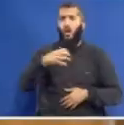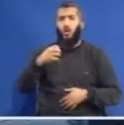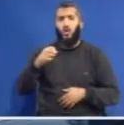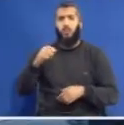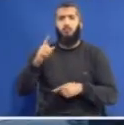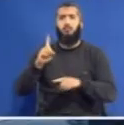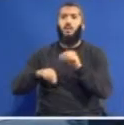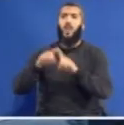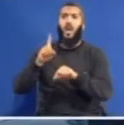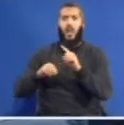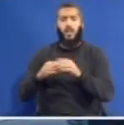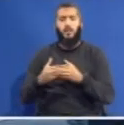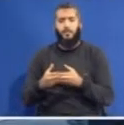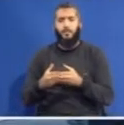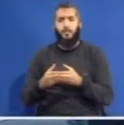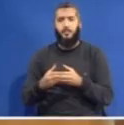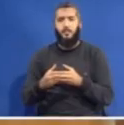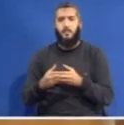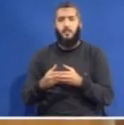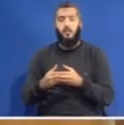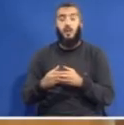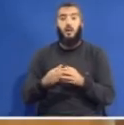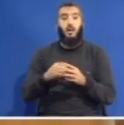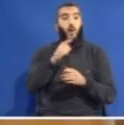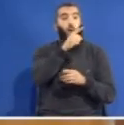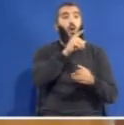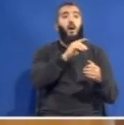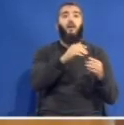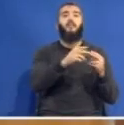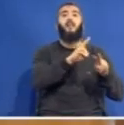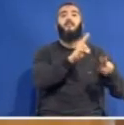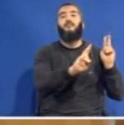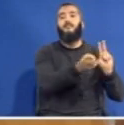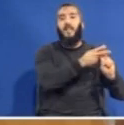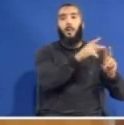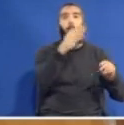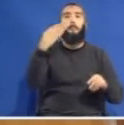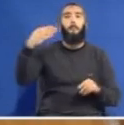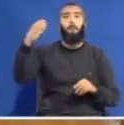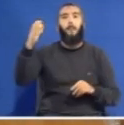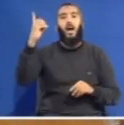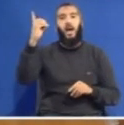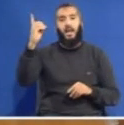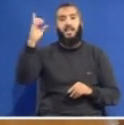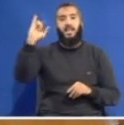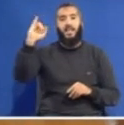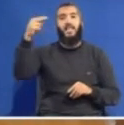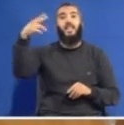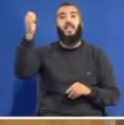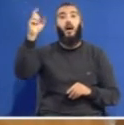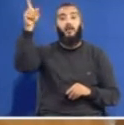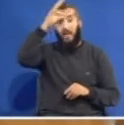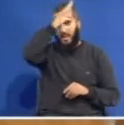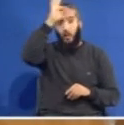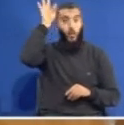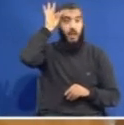يأتي إلى أخيه المهاجر الذي آخى بينه وبينه سيدنا رسول الله صلى الله عليه وسلم، قل يا أخي هذا مالي تعال